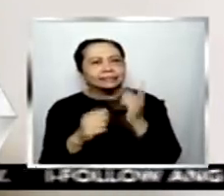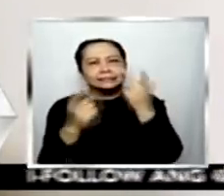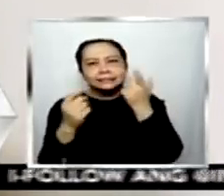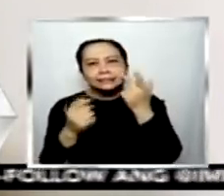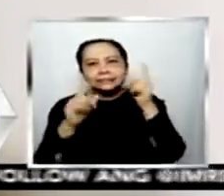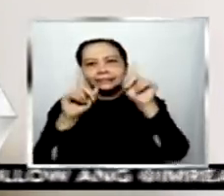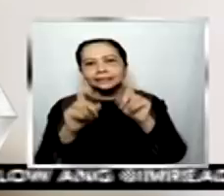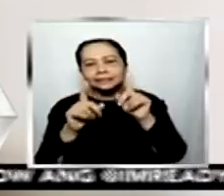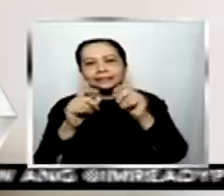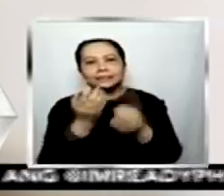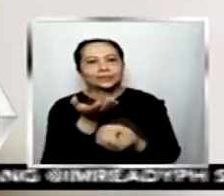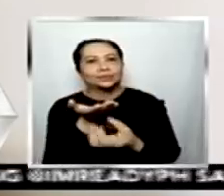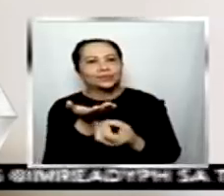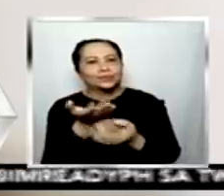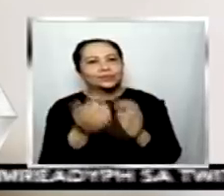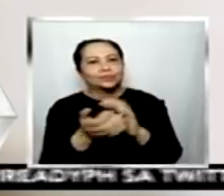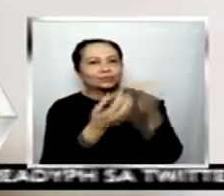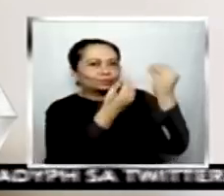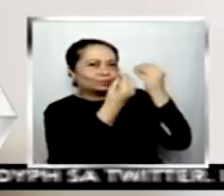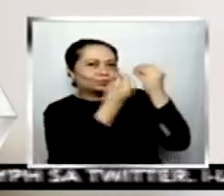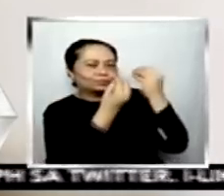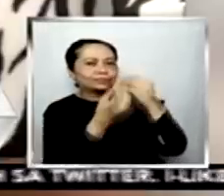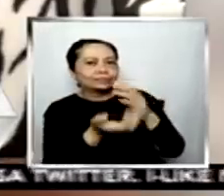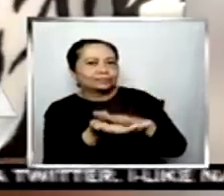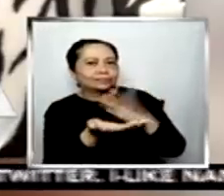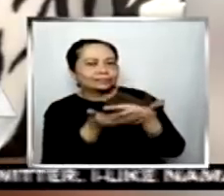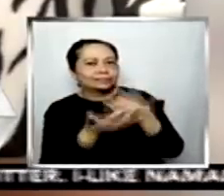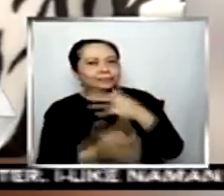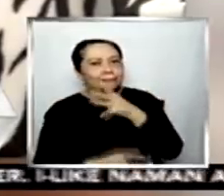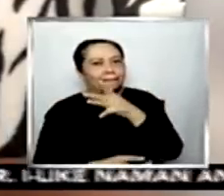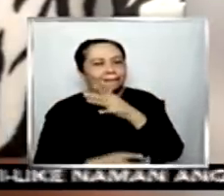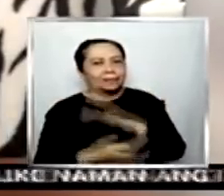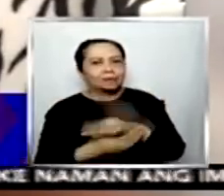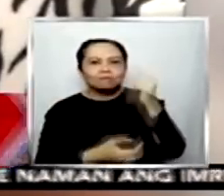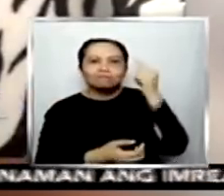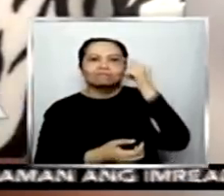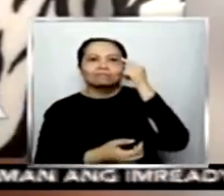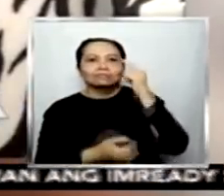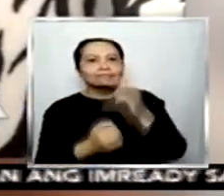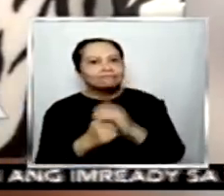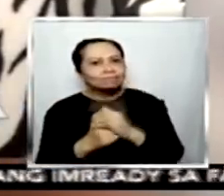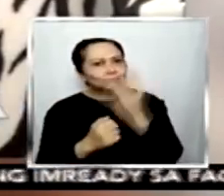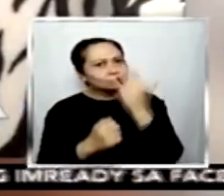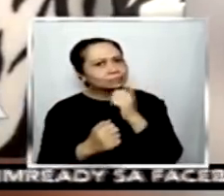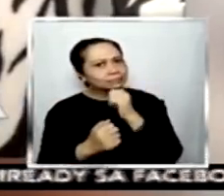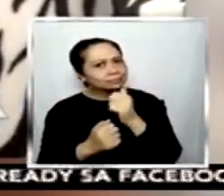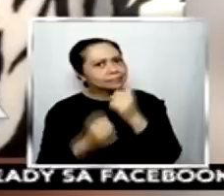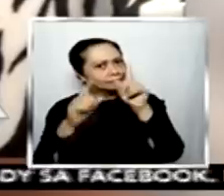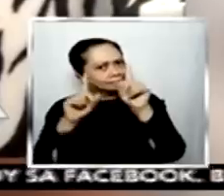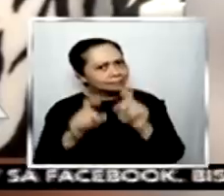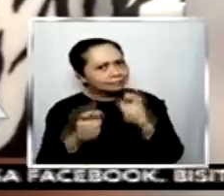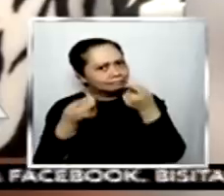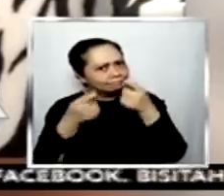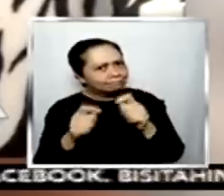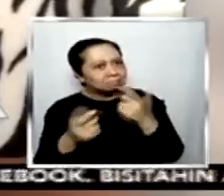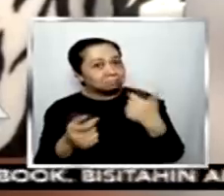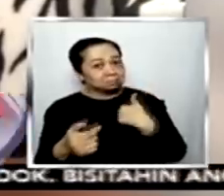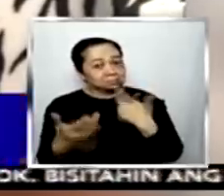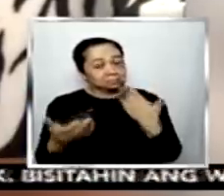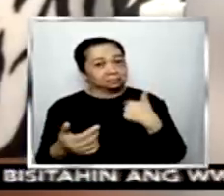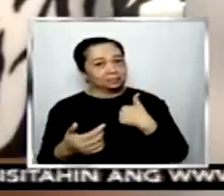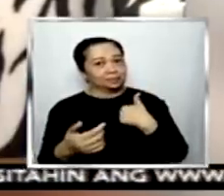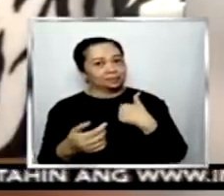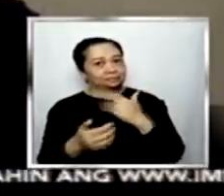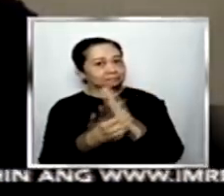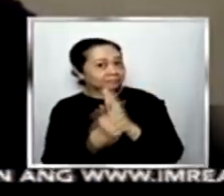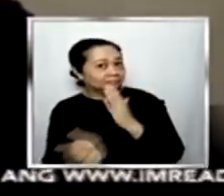magluto. Nagpapaturo po ako kay mami. So naisip ko po, bakit hindi ko subukan? Baka meron din akong talent sa